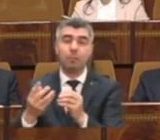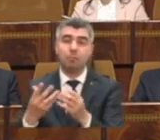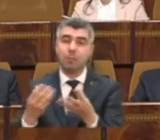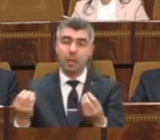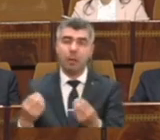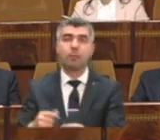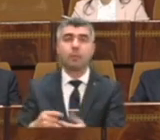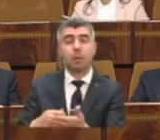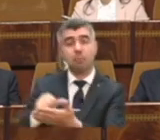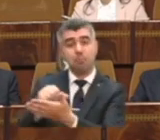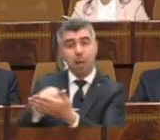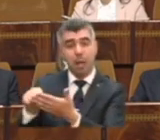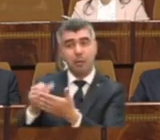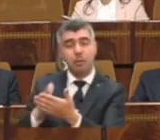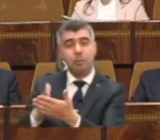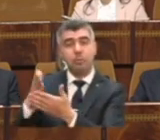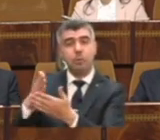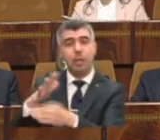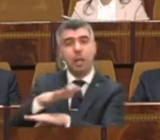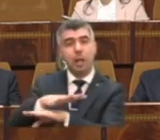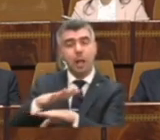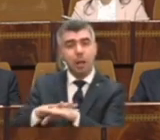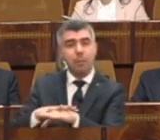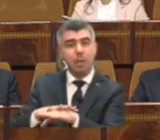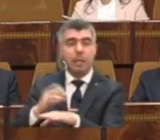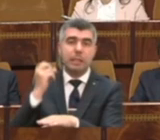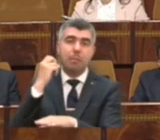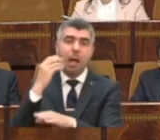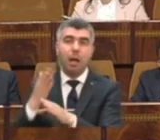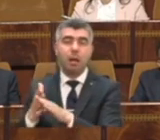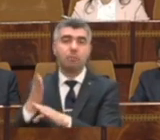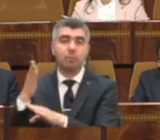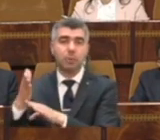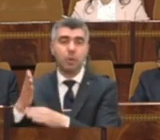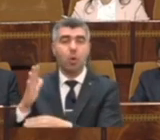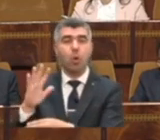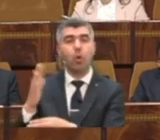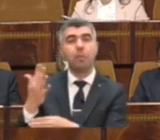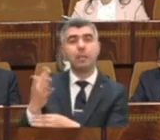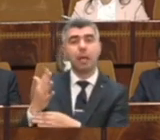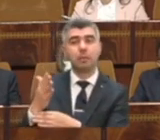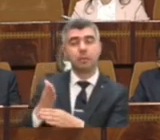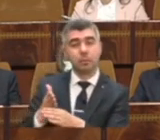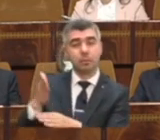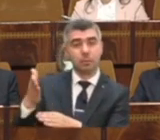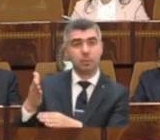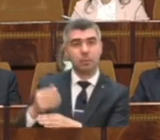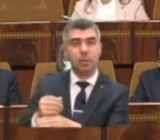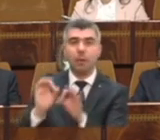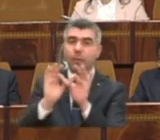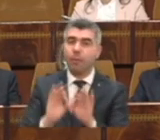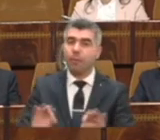بغى يخلص خصو يمشي لعملات صخيرات، يمشي لعين عوده ولا يمشي للخميسات سيدي علال البحراوي، وما كتجيش